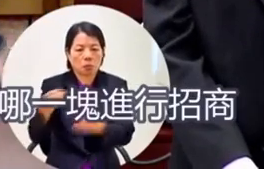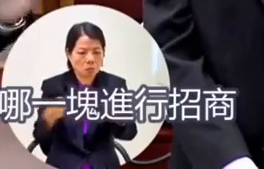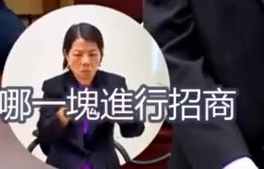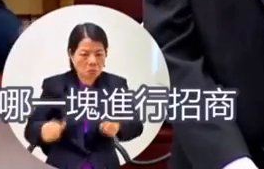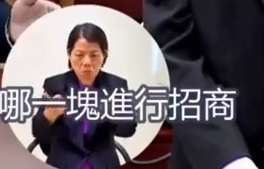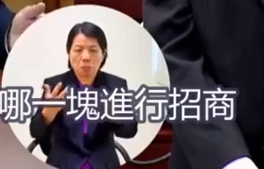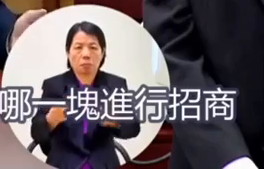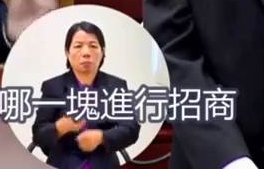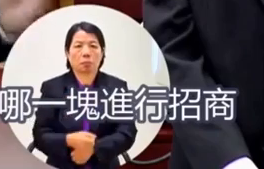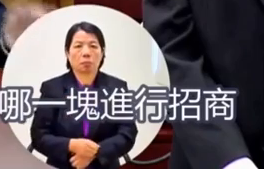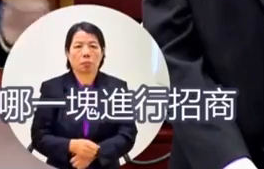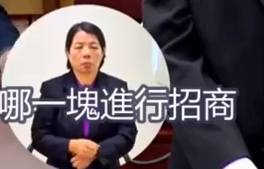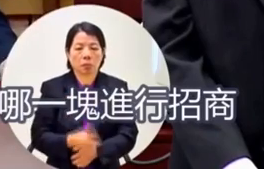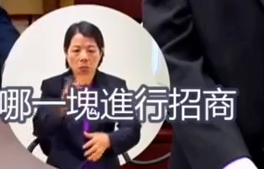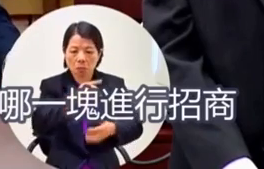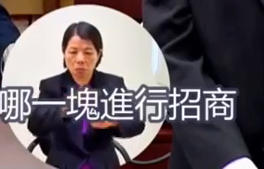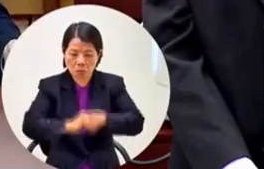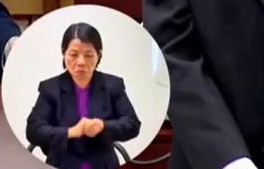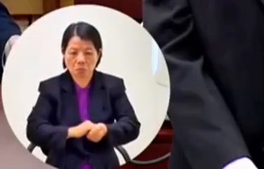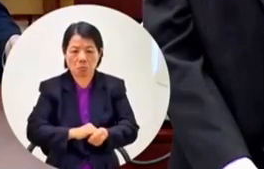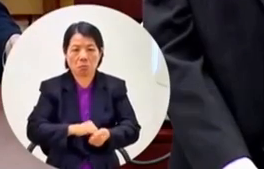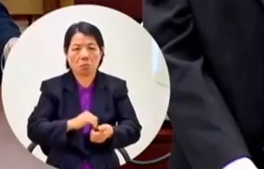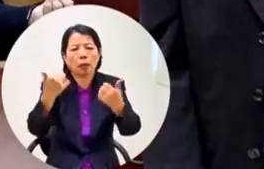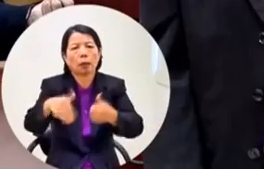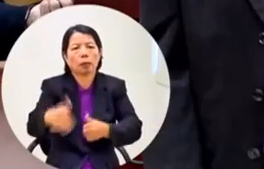识，确定要哪一块进行招商？